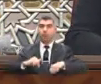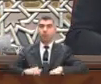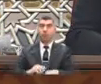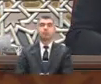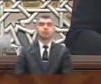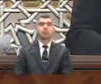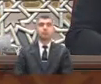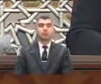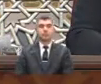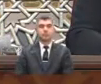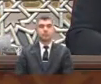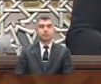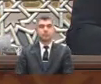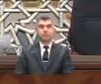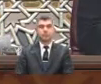عليه.